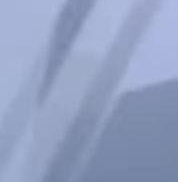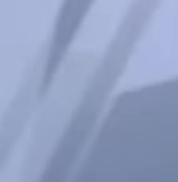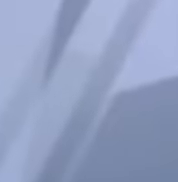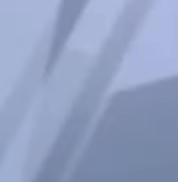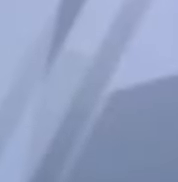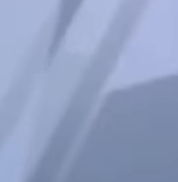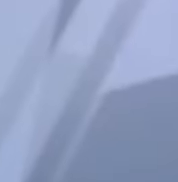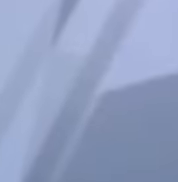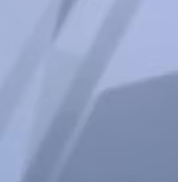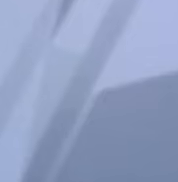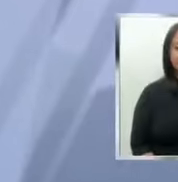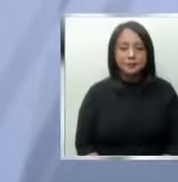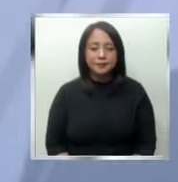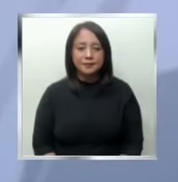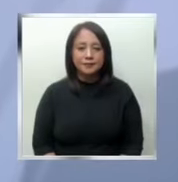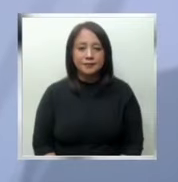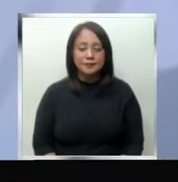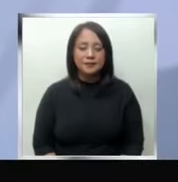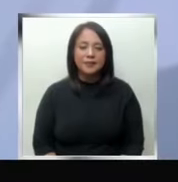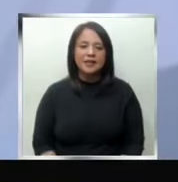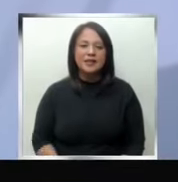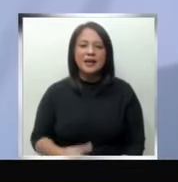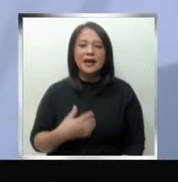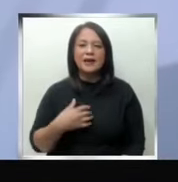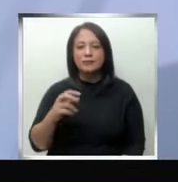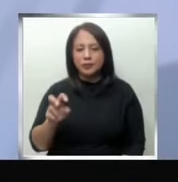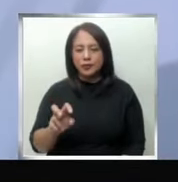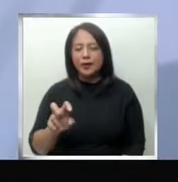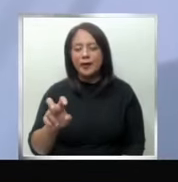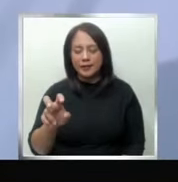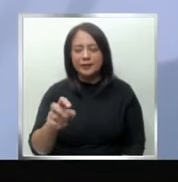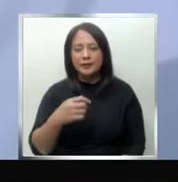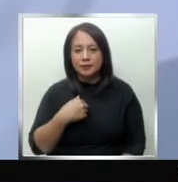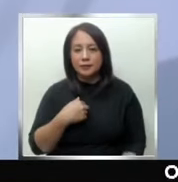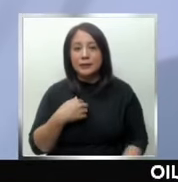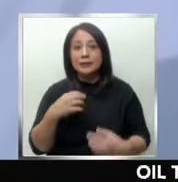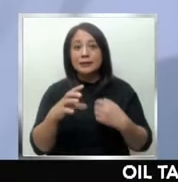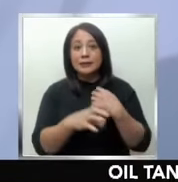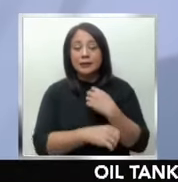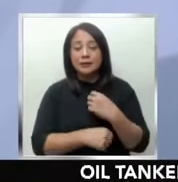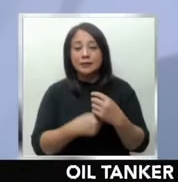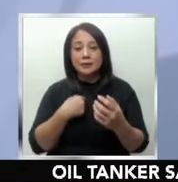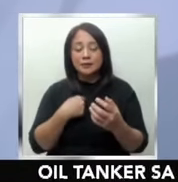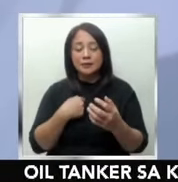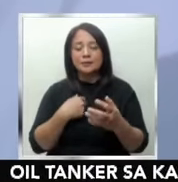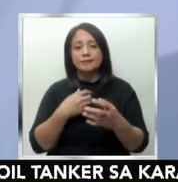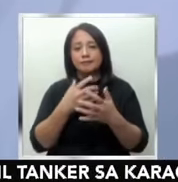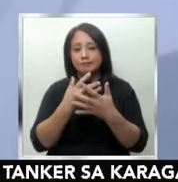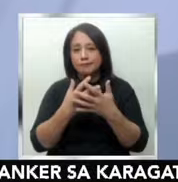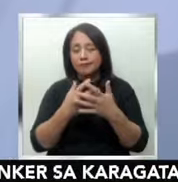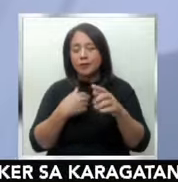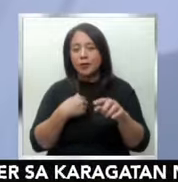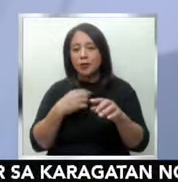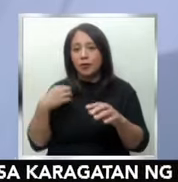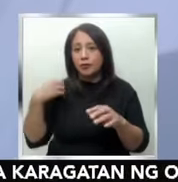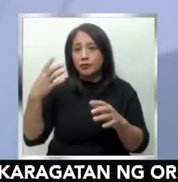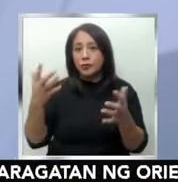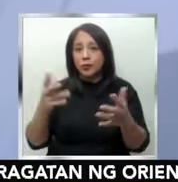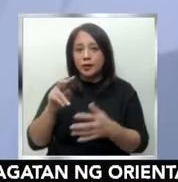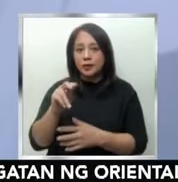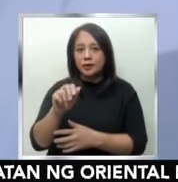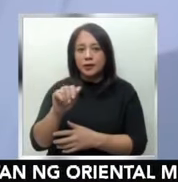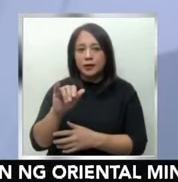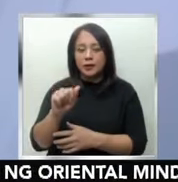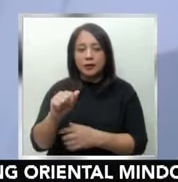maglaro naku may turista na namang Ninakawan ng isang screening officer sa naa ang kinulimbat Smart